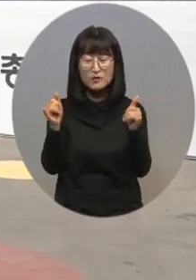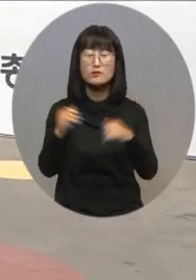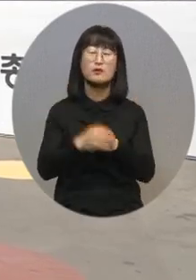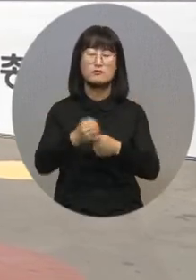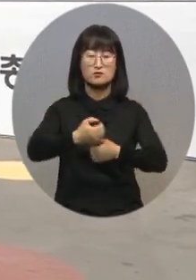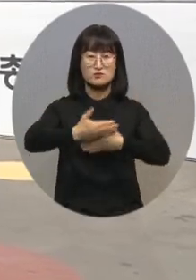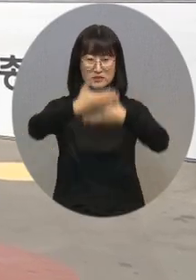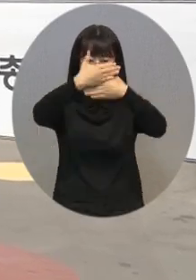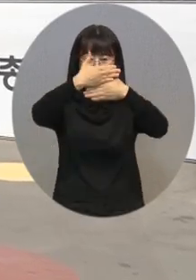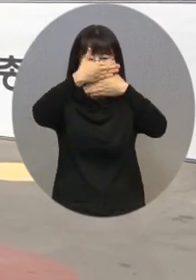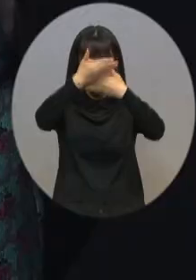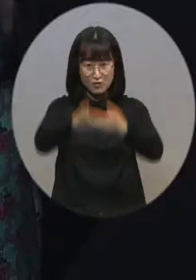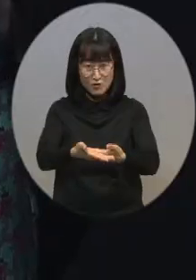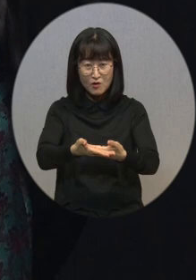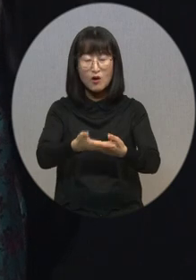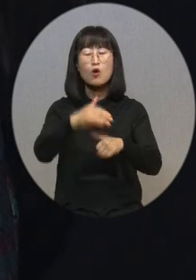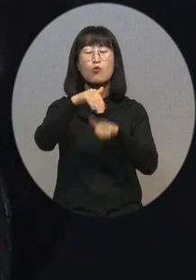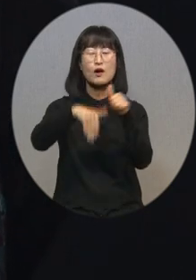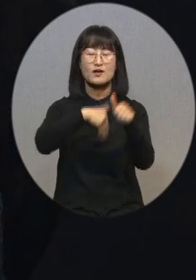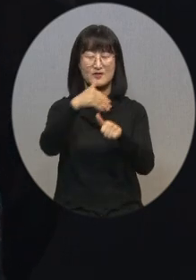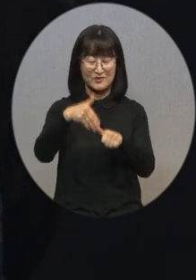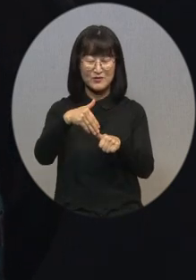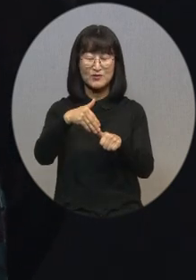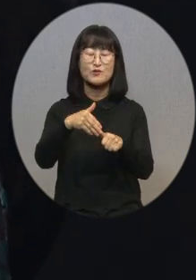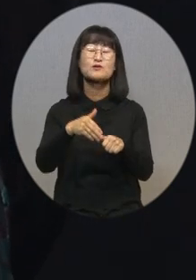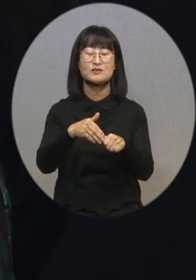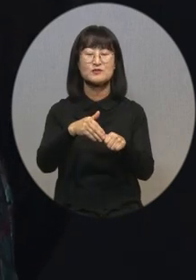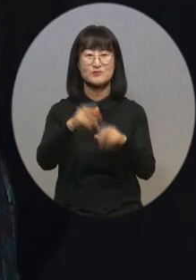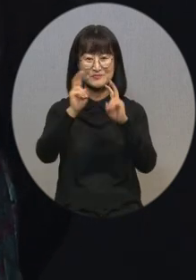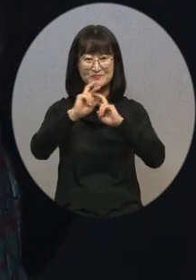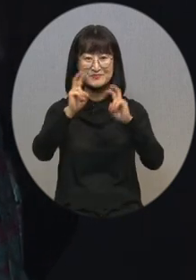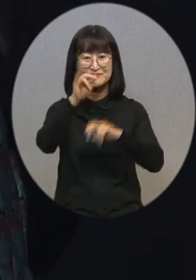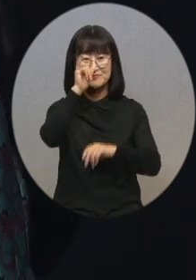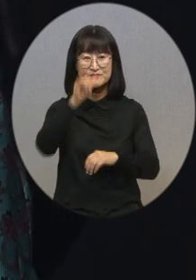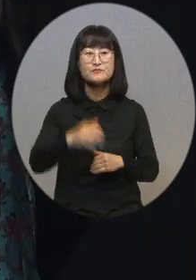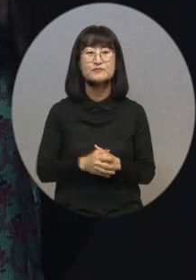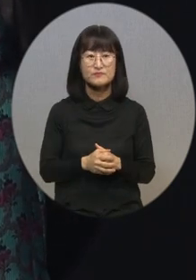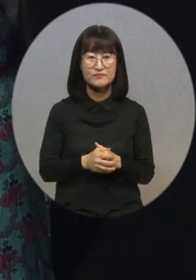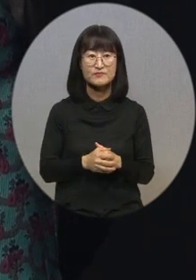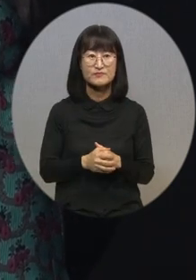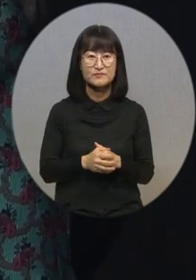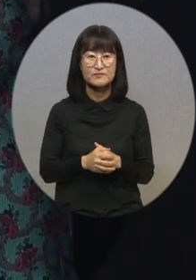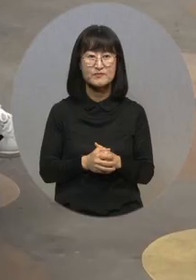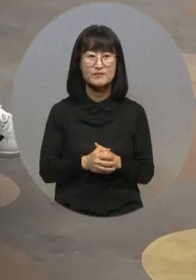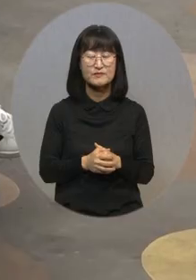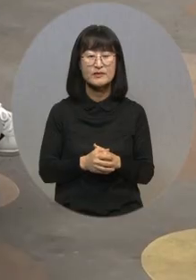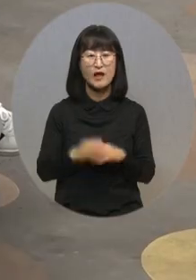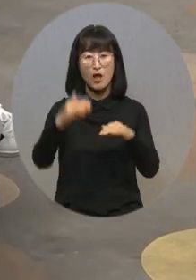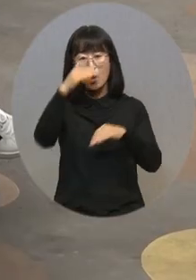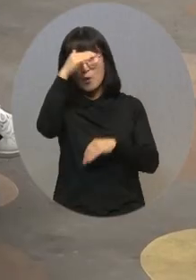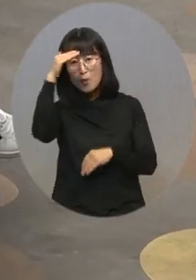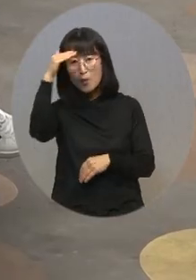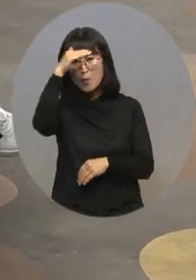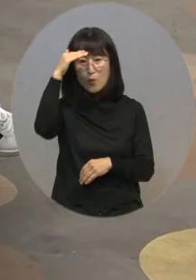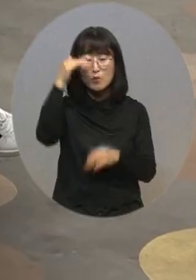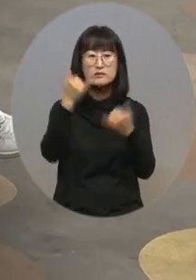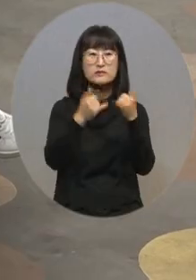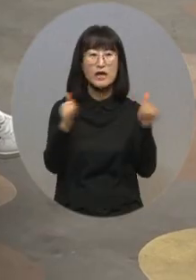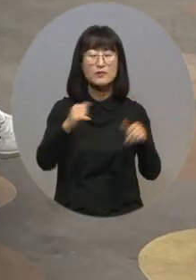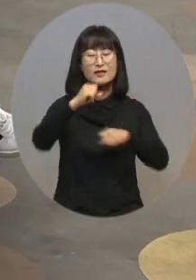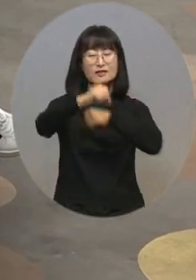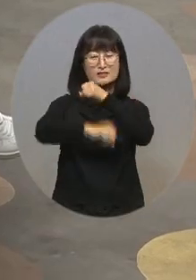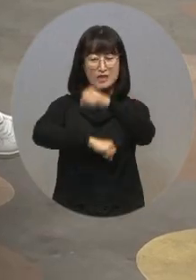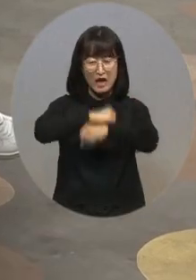장벽을 없애는 배리어프리 환경에서 진행됐습니다. 관람객들은 자유롭고 편안한 분위기 속에서